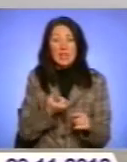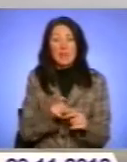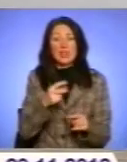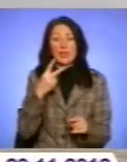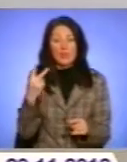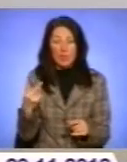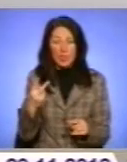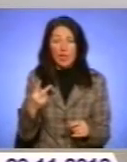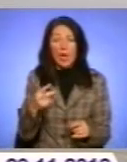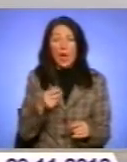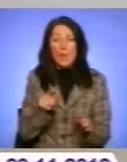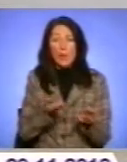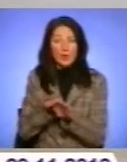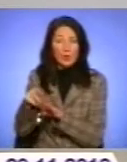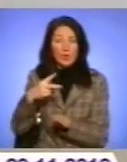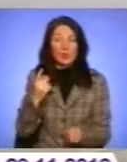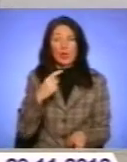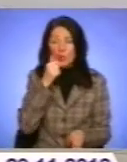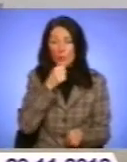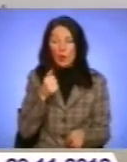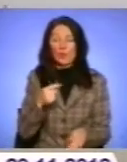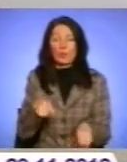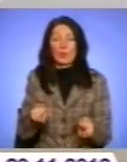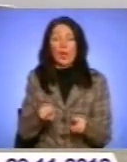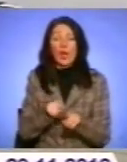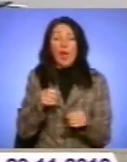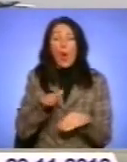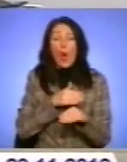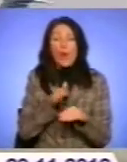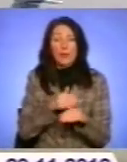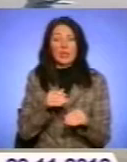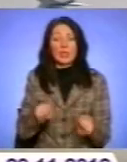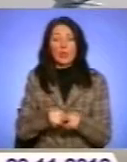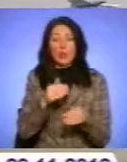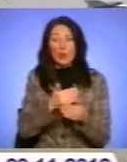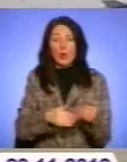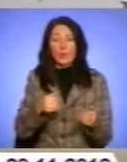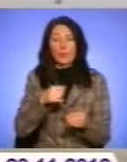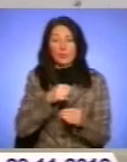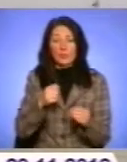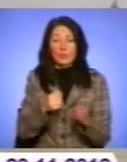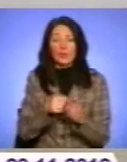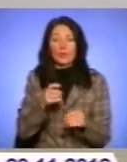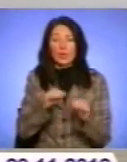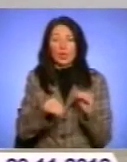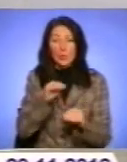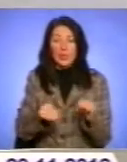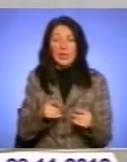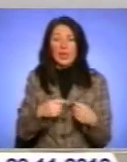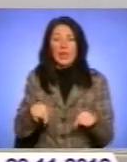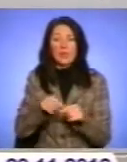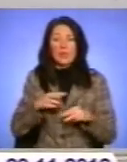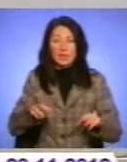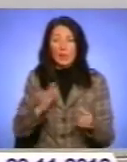з 2011 роком. Концепцію такої державної програми хвалили 19 листопада. Розробити її профільне міністерство має протягом